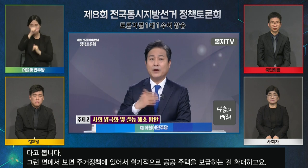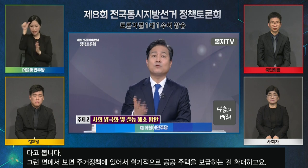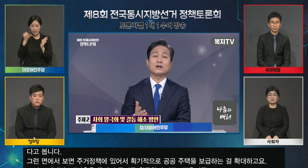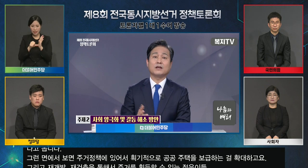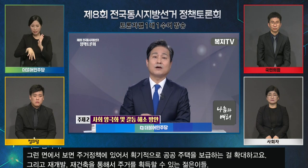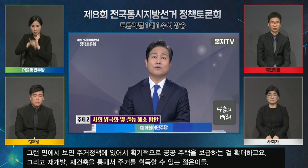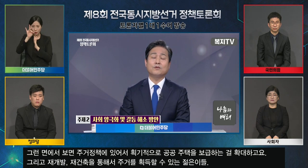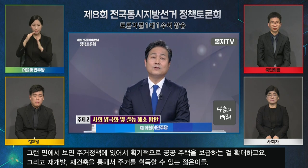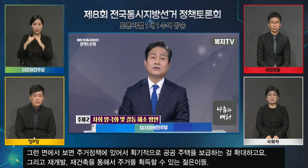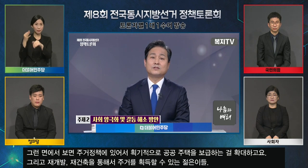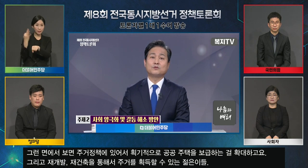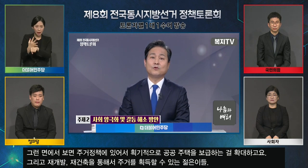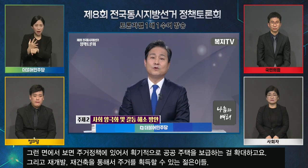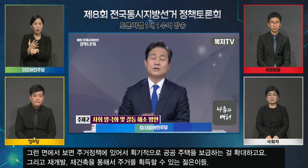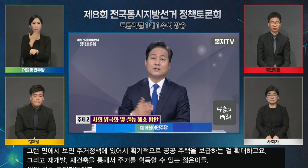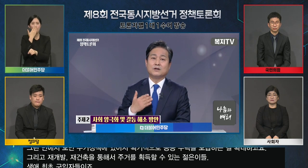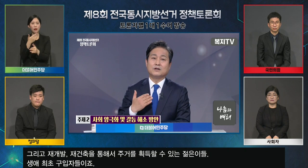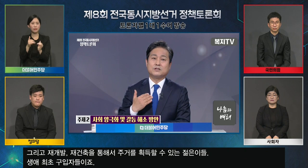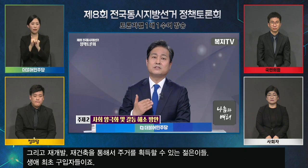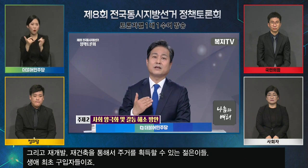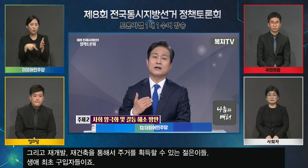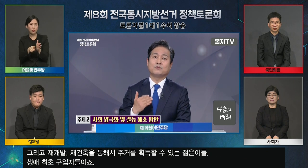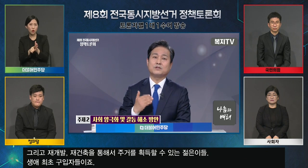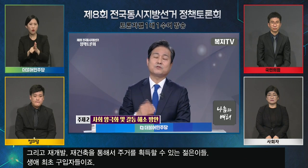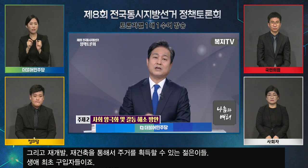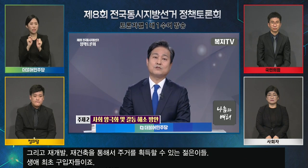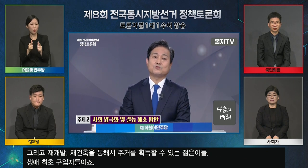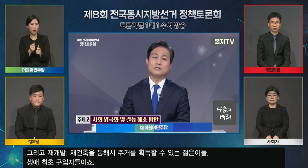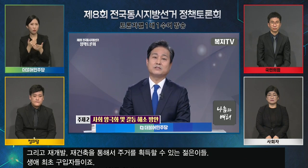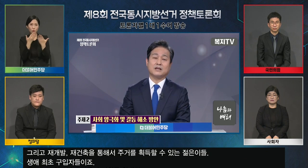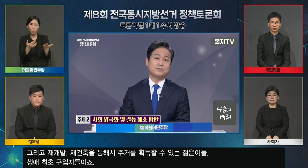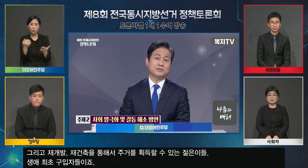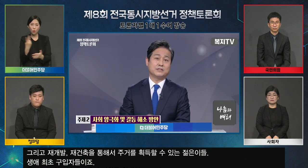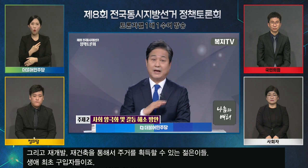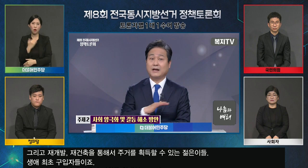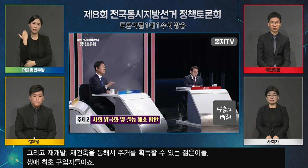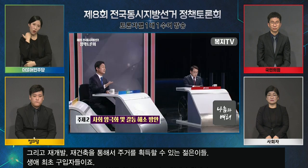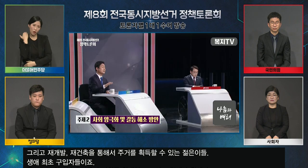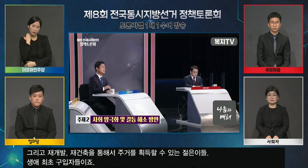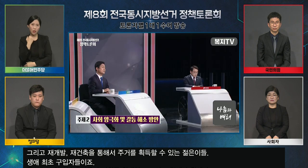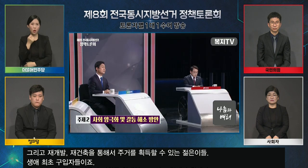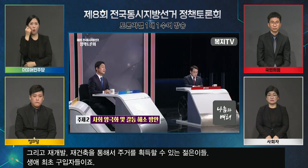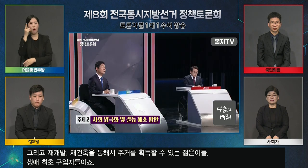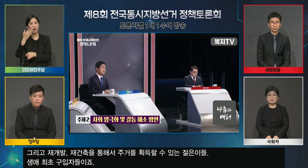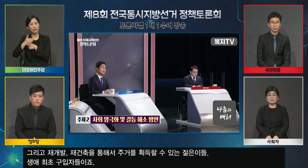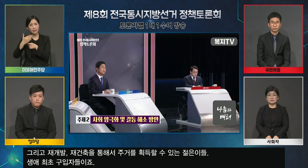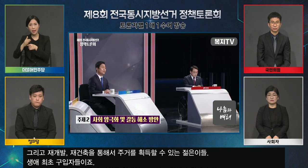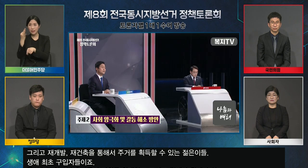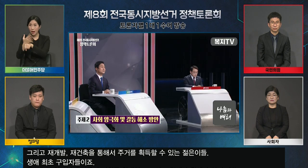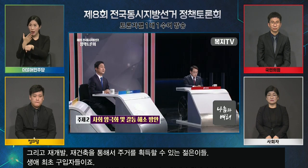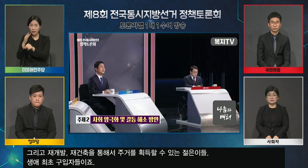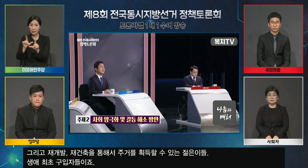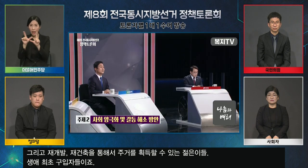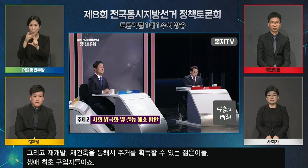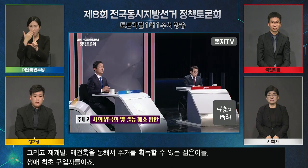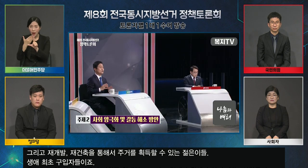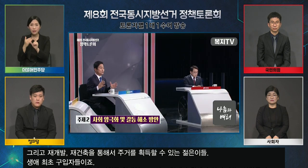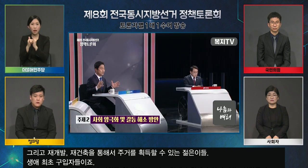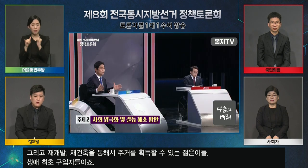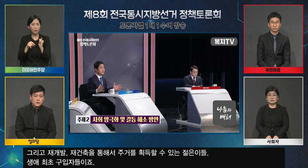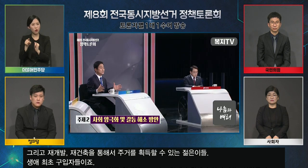기회를 확대하고 그리고 전세나 월세로 살 수 있는 사람들이 다양한 선택이 가능하도록 이렇게